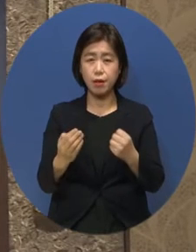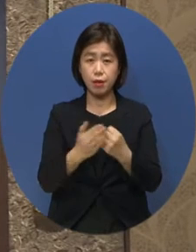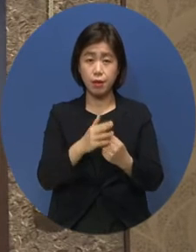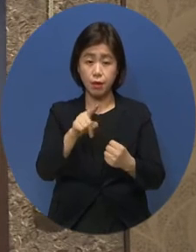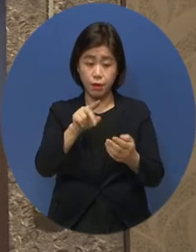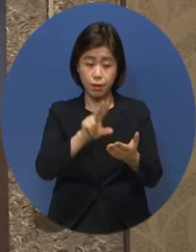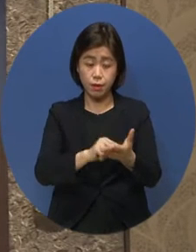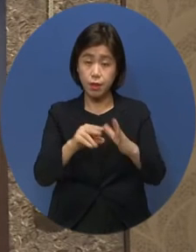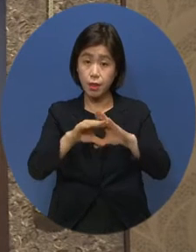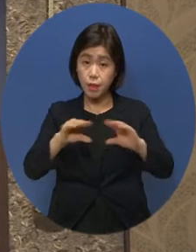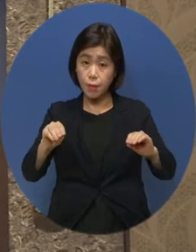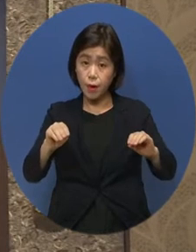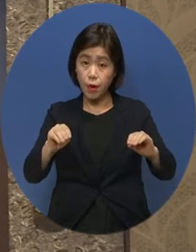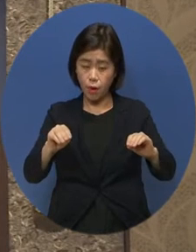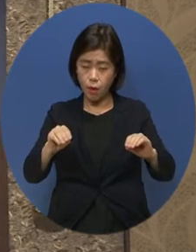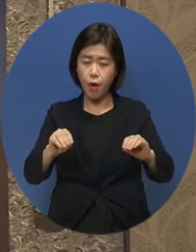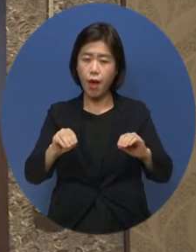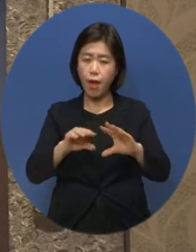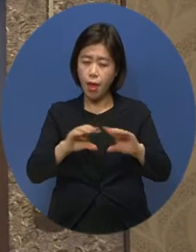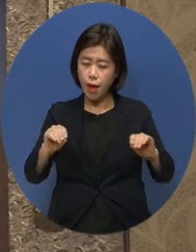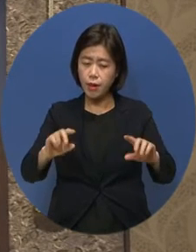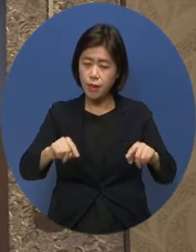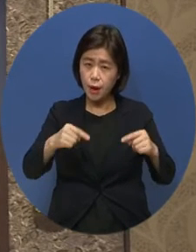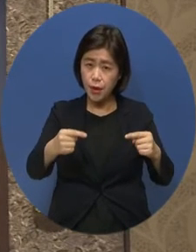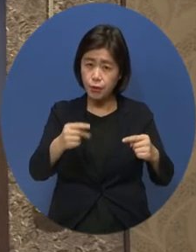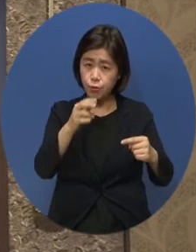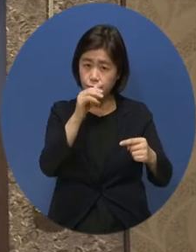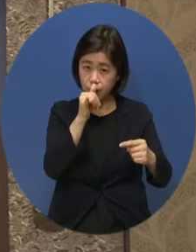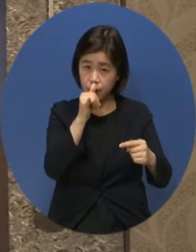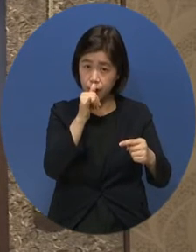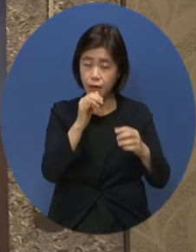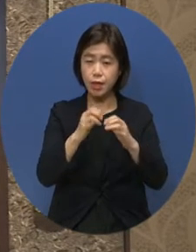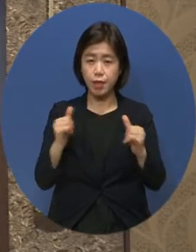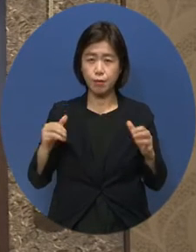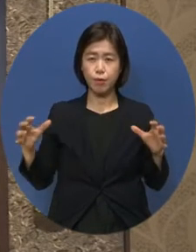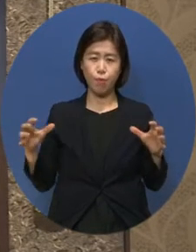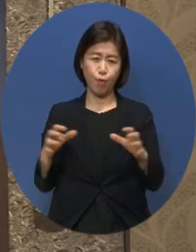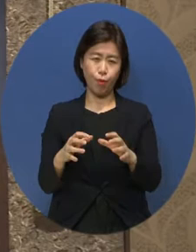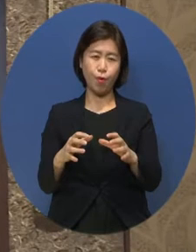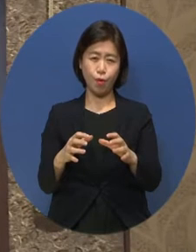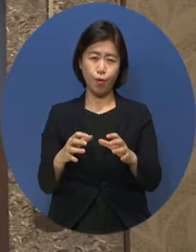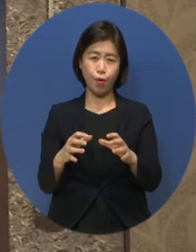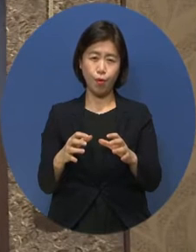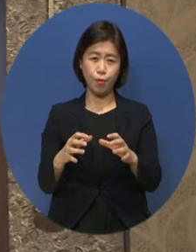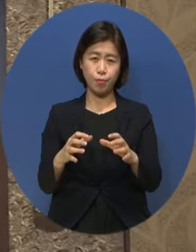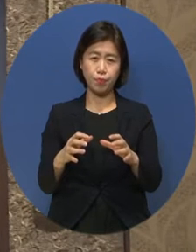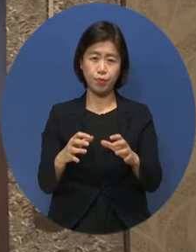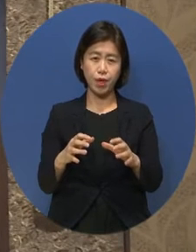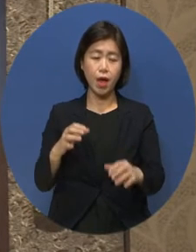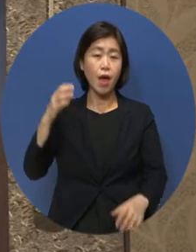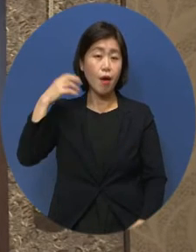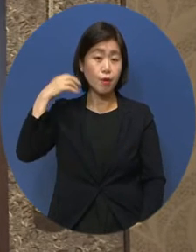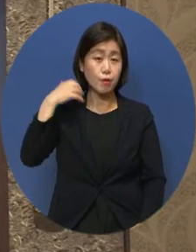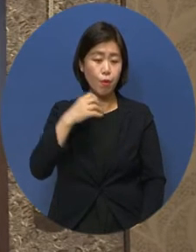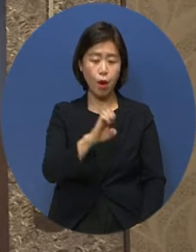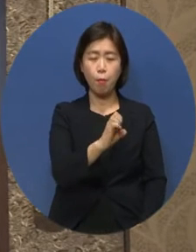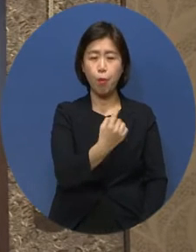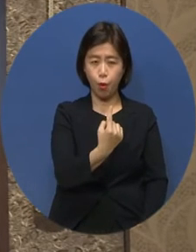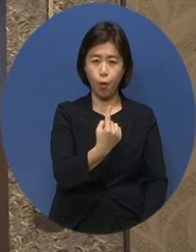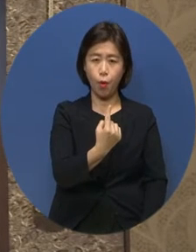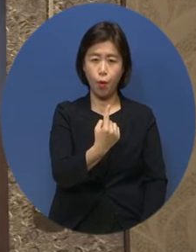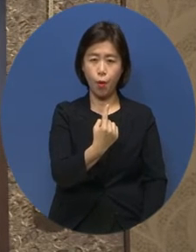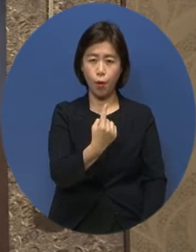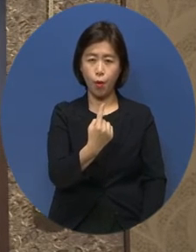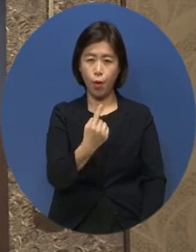심 이 노고단에 참여하시면 예 이것을 약칭하여 포옹 이라고 합니다 영등포에 포차 헤이 다음에 언어다 4